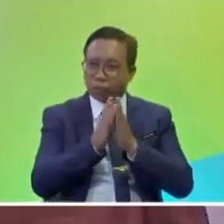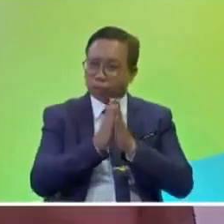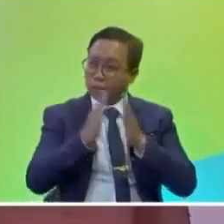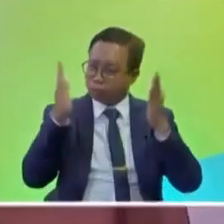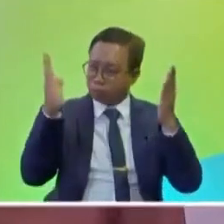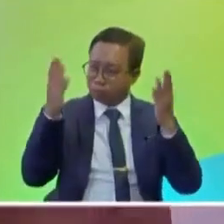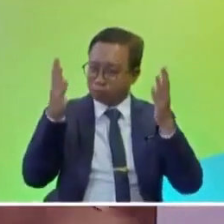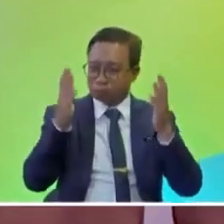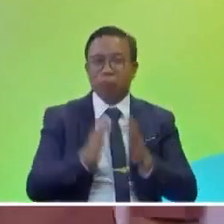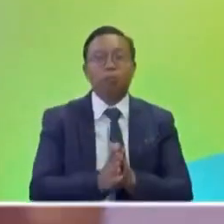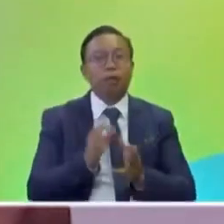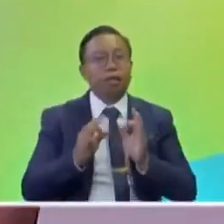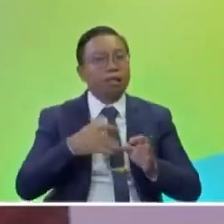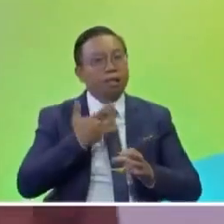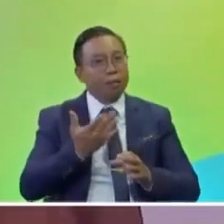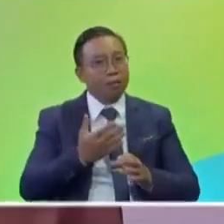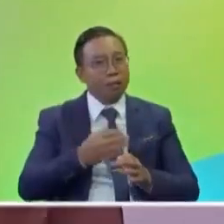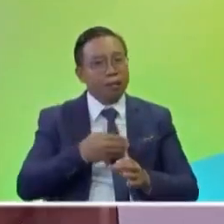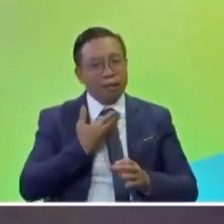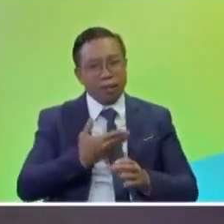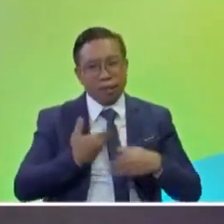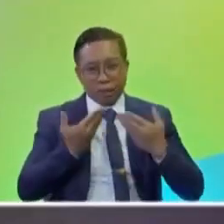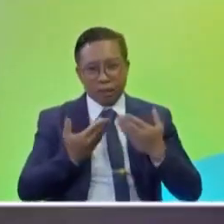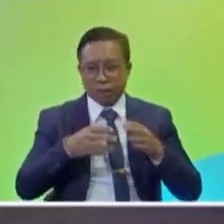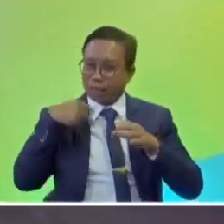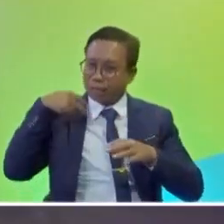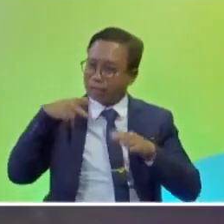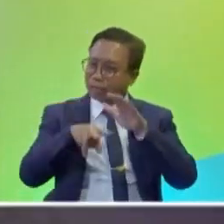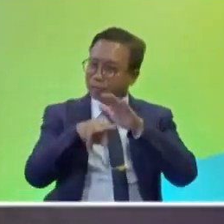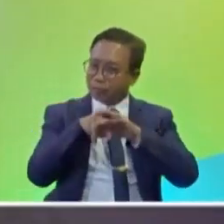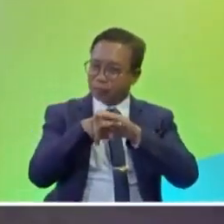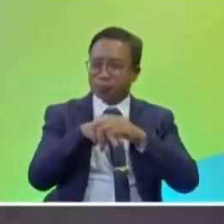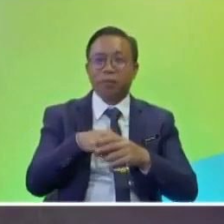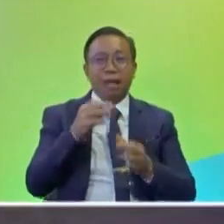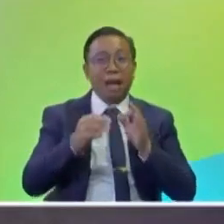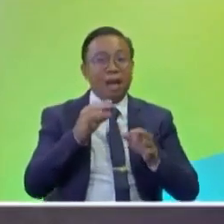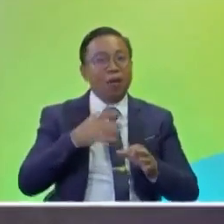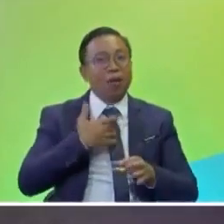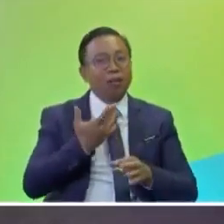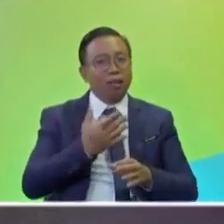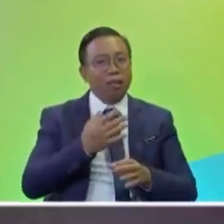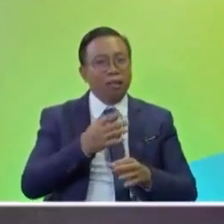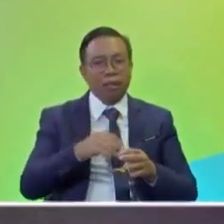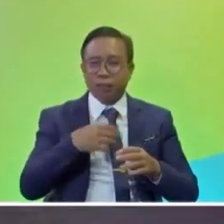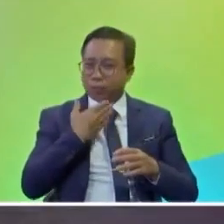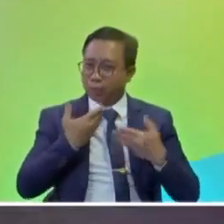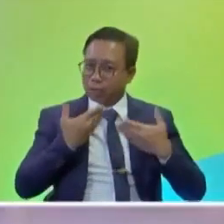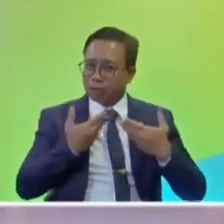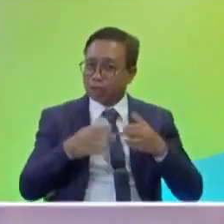tangan. Kalau rasa gembira hentak kaki. Kalau rasa gembira hentak